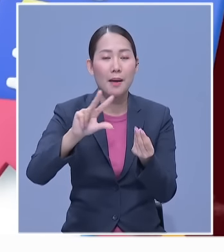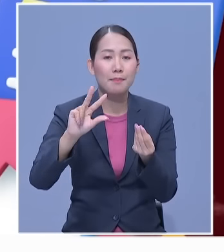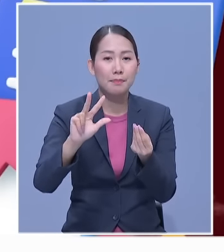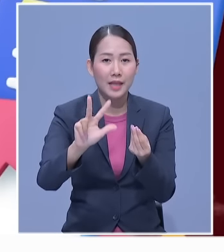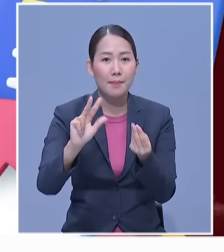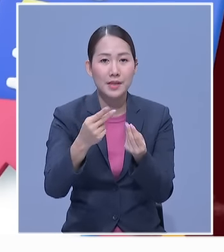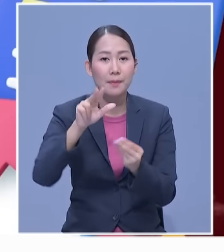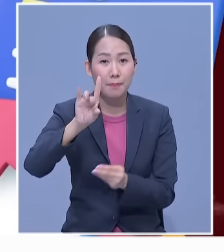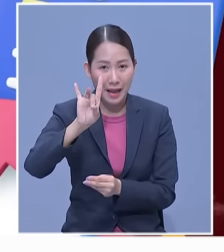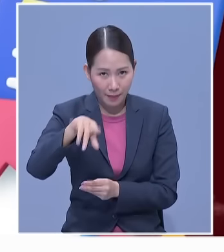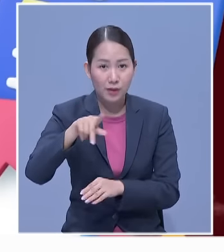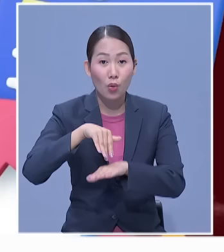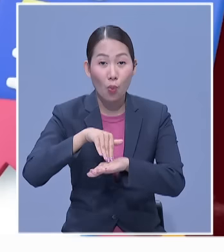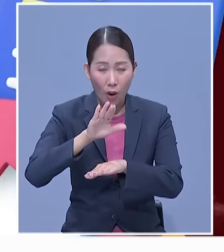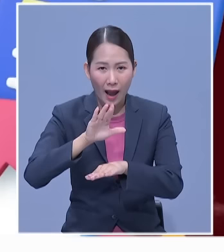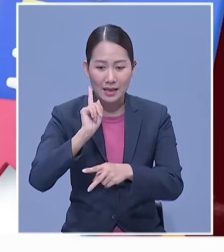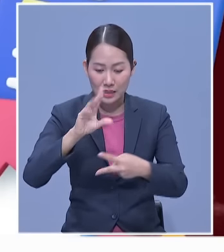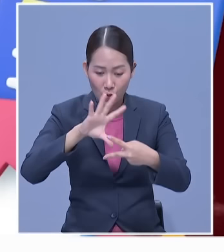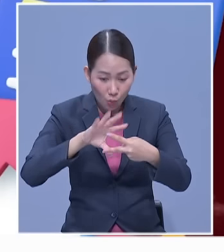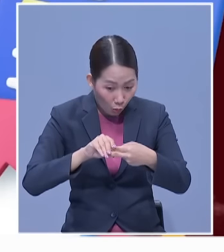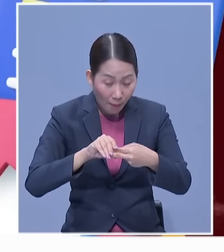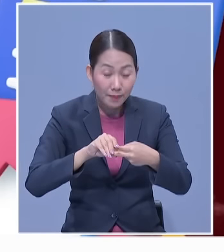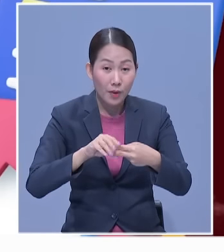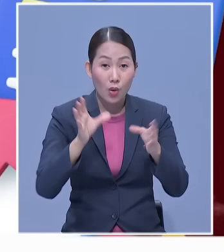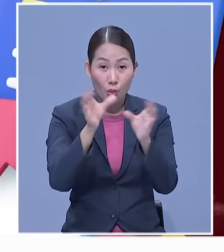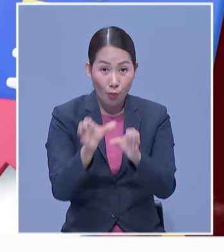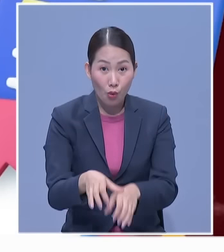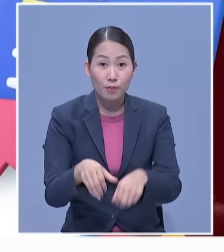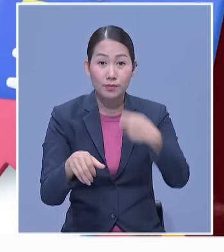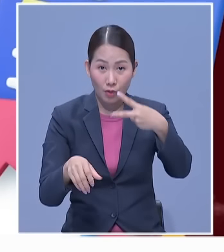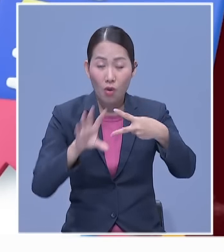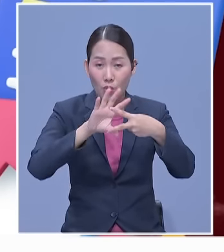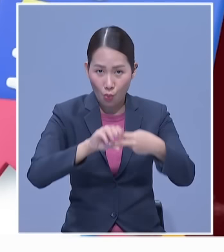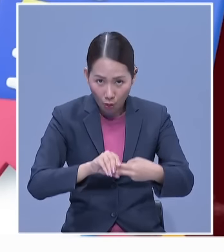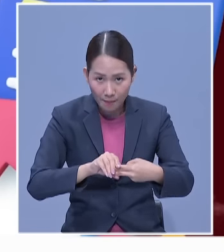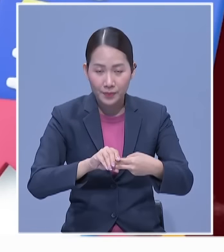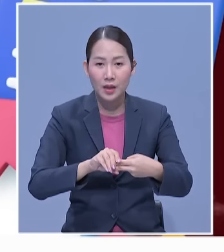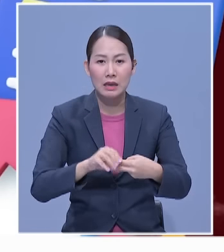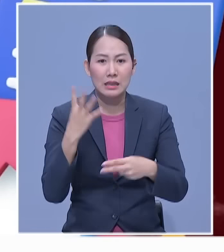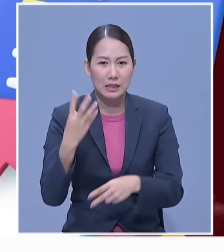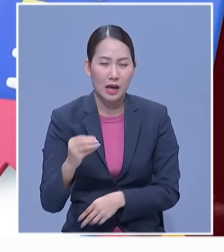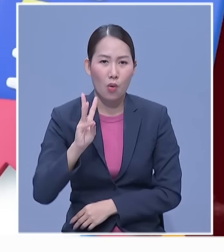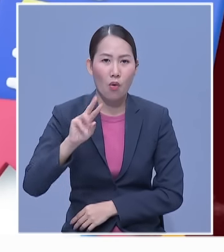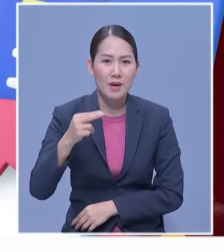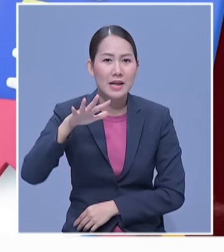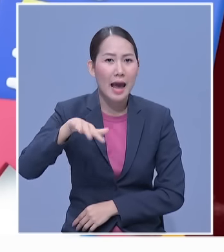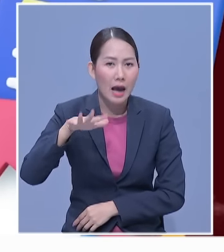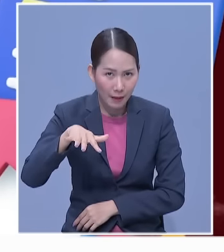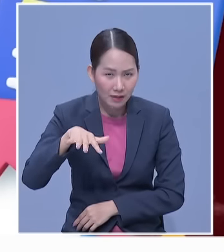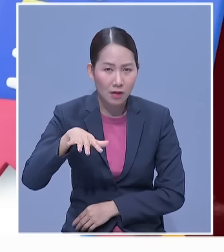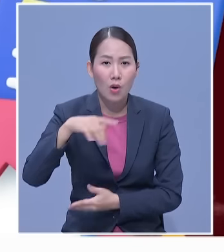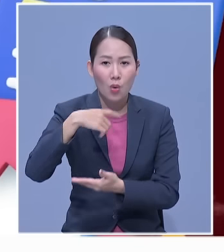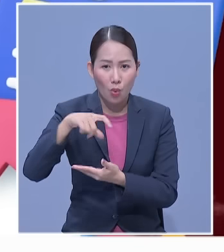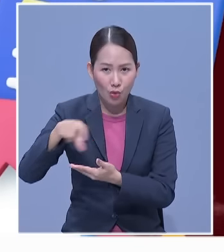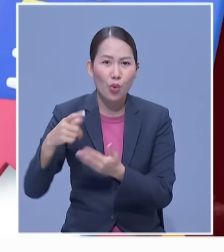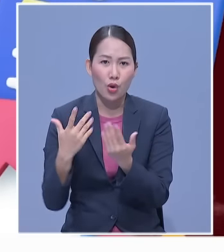ทีนี้พอรวม 2กลุ่มที่คงค้างมาตั้งแต่รอบแรกเท่ากับว่าต้องโอนให้สำเร็จอีกประมาณ65,000คนนะคะอกลุ่ม